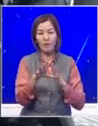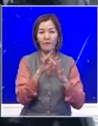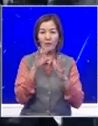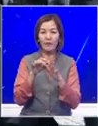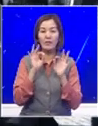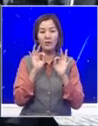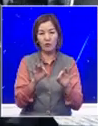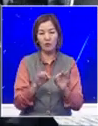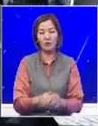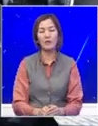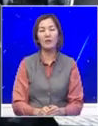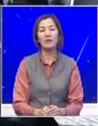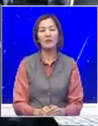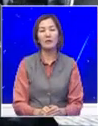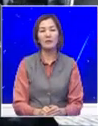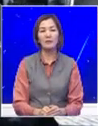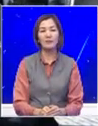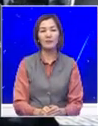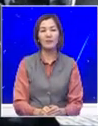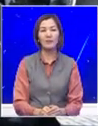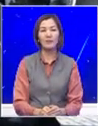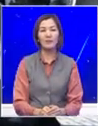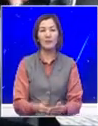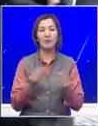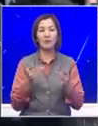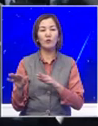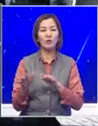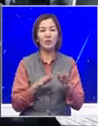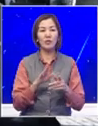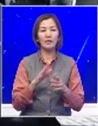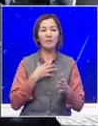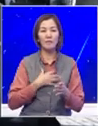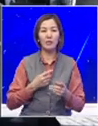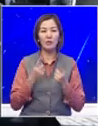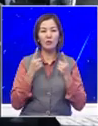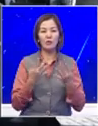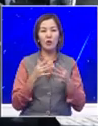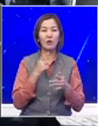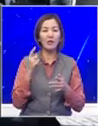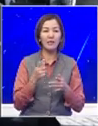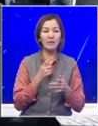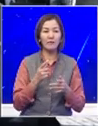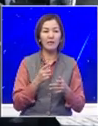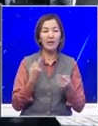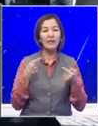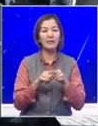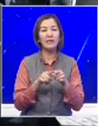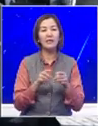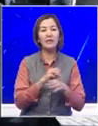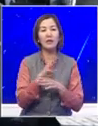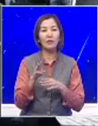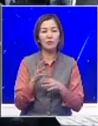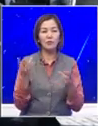жетпейді. Сондықтан да осы бүгінгі шараны ұйымдастырып отырмыз. Бүгінгі шараның негізгі маңызы сол шаруа қожалықтарды осы техникамен